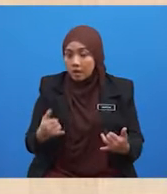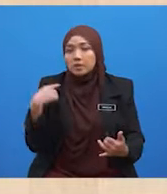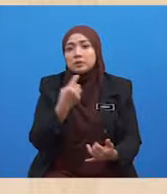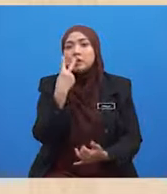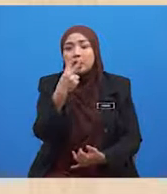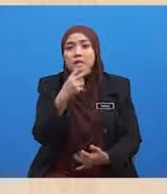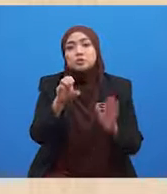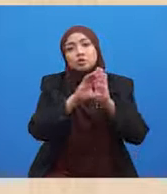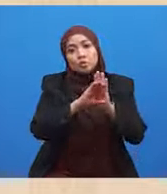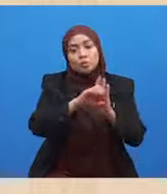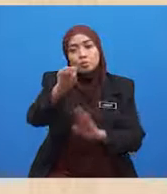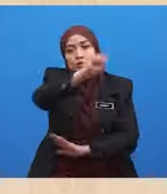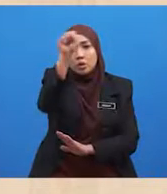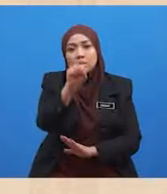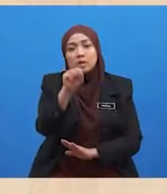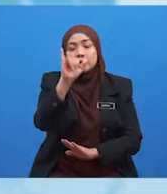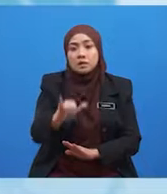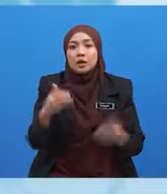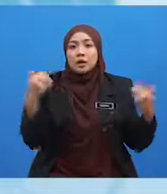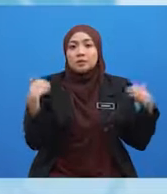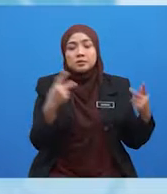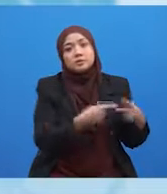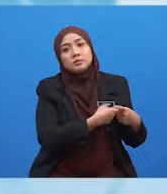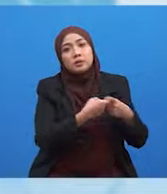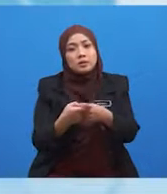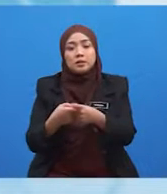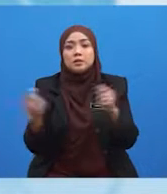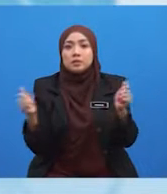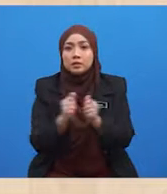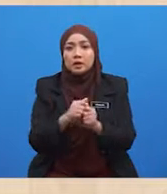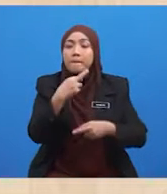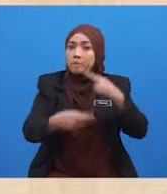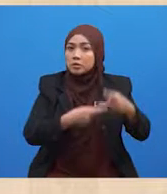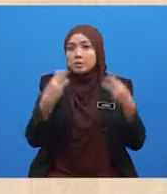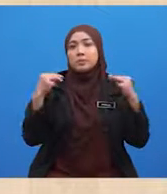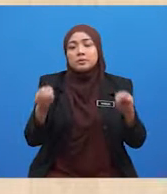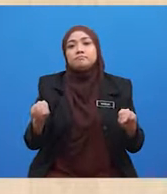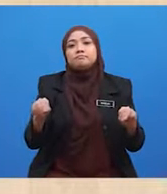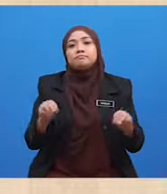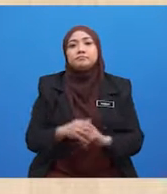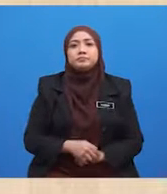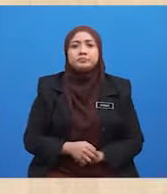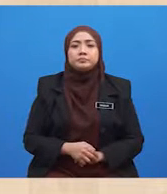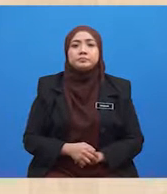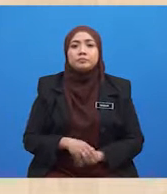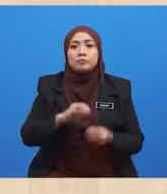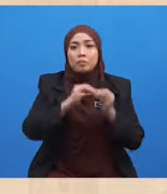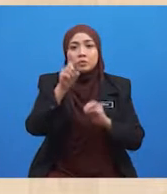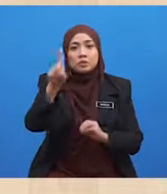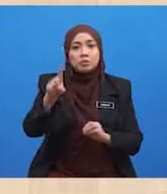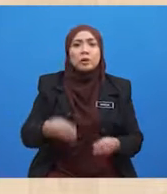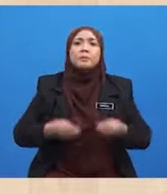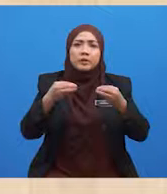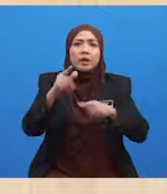mari kita lihat contoh soalan yang proses pemasaran soale pertama berikan langkah-langkah